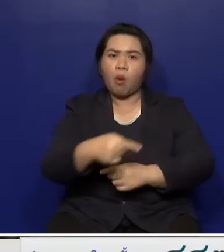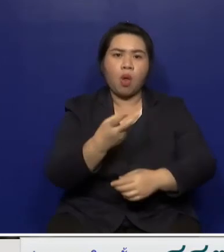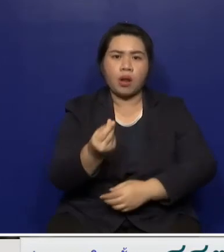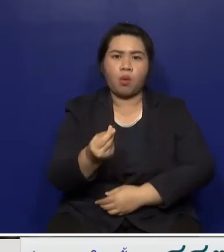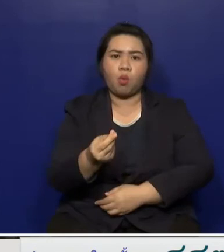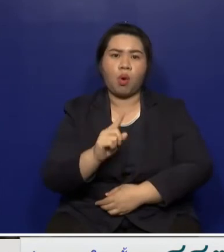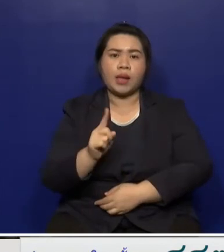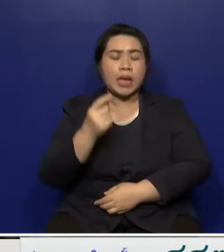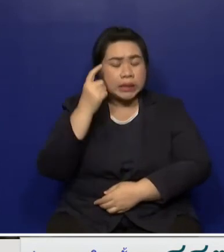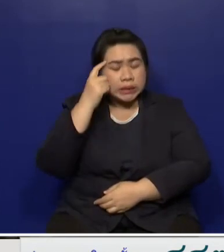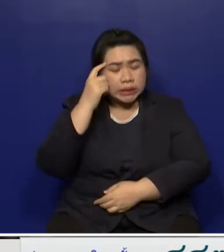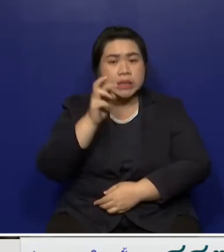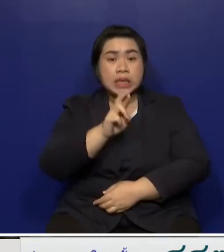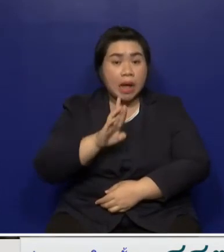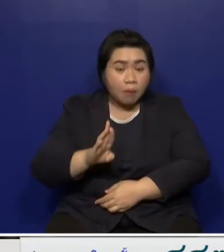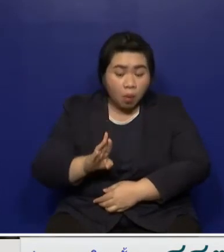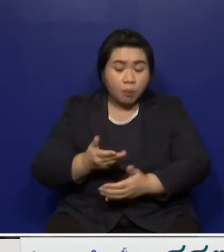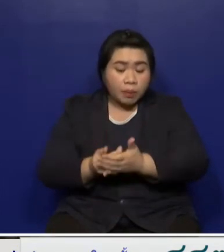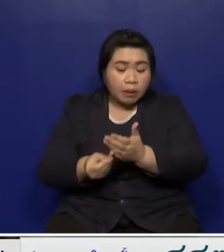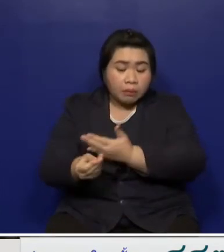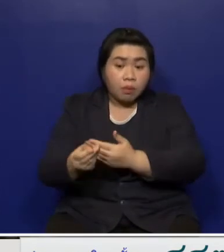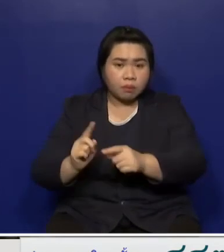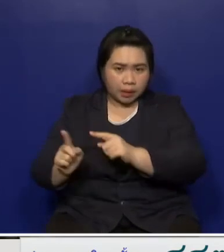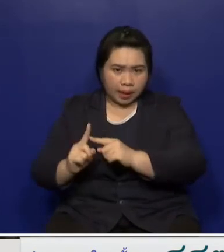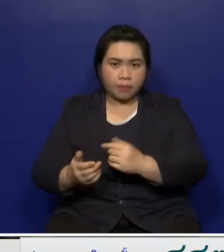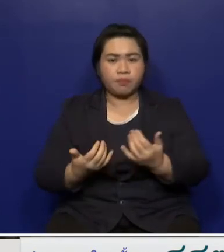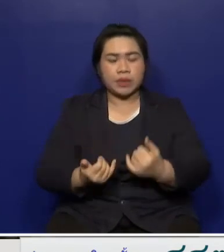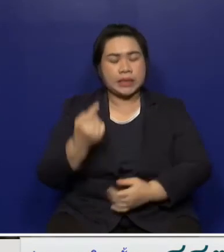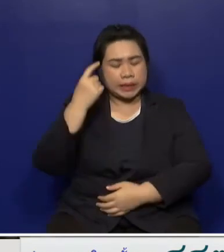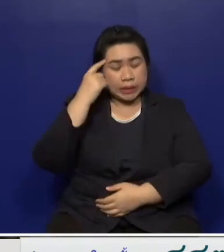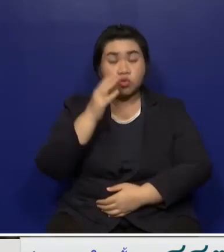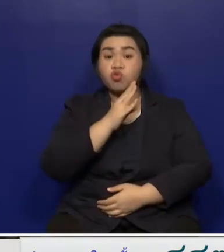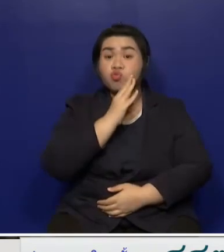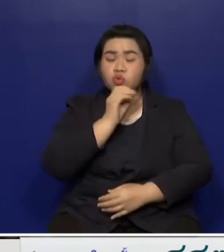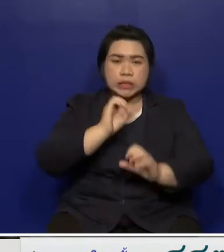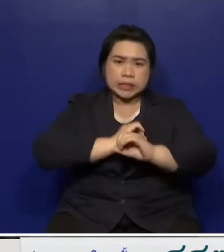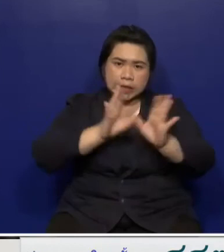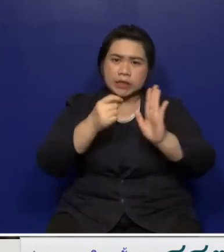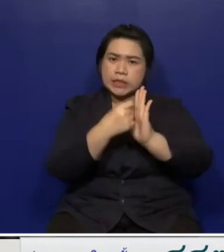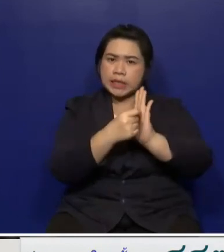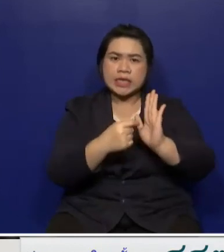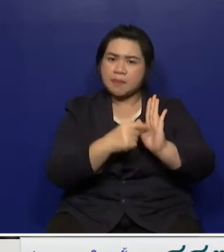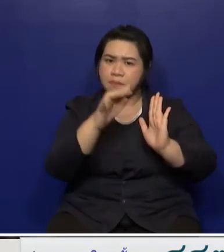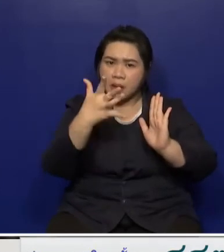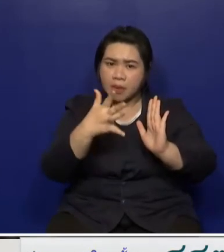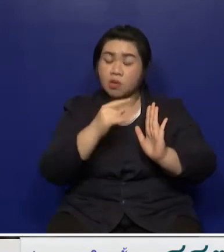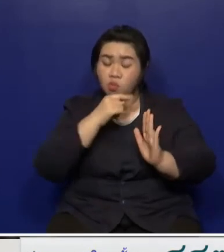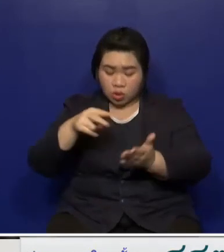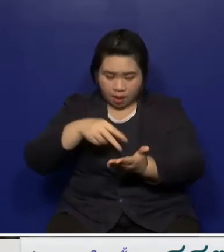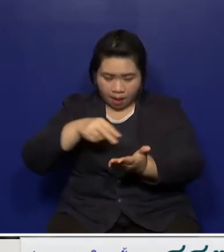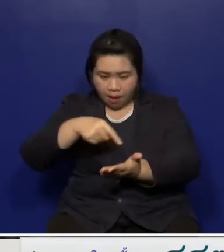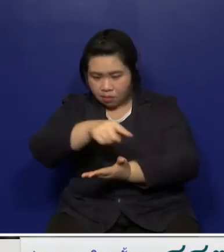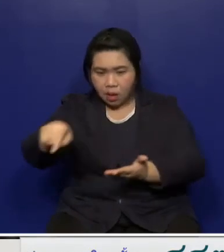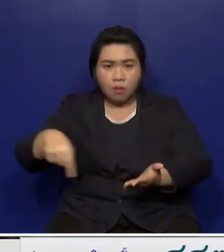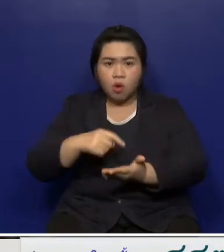นจึมีระบบน processedผมกเลยคิดว่าถ้าไม่เขียน KNOW howถ้าสภาเราไม่ได้อ่านด้วยการ